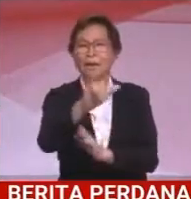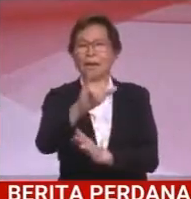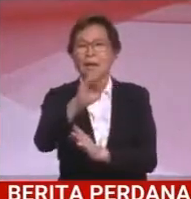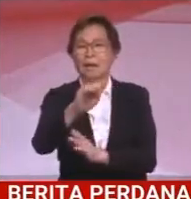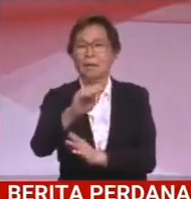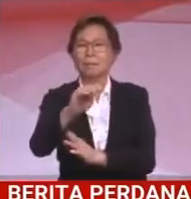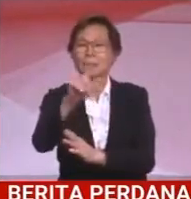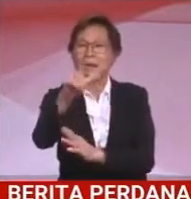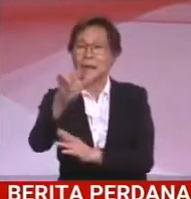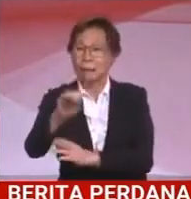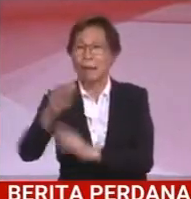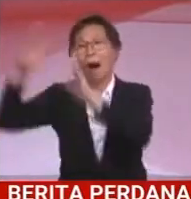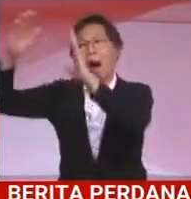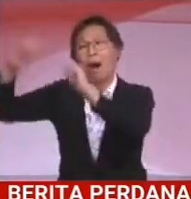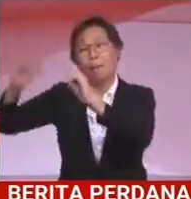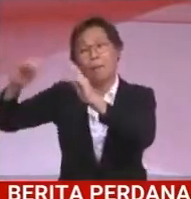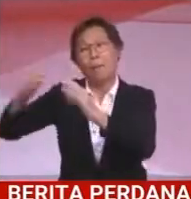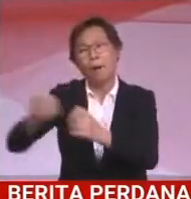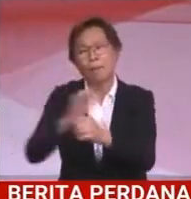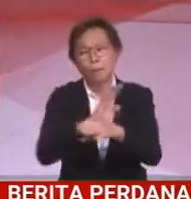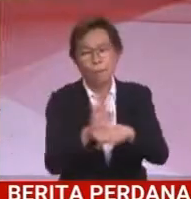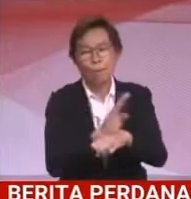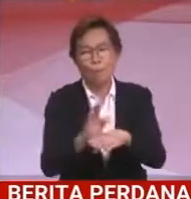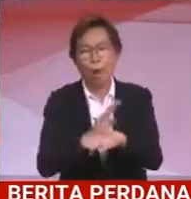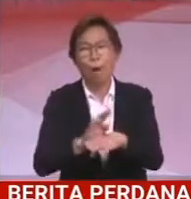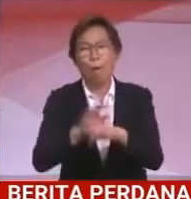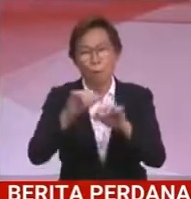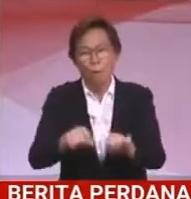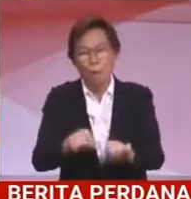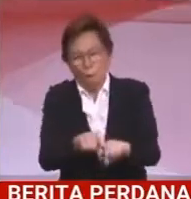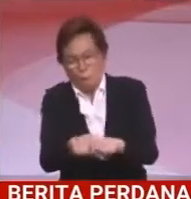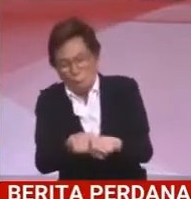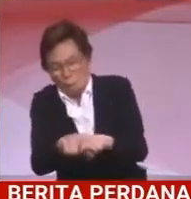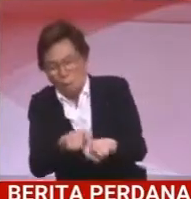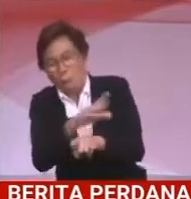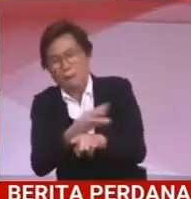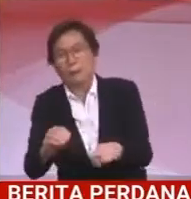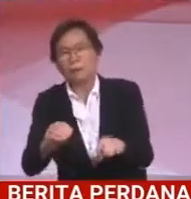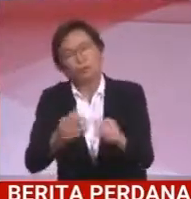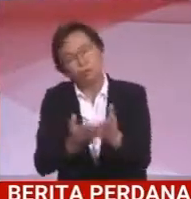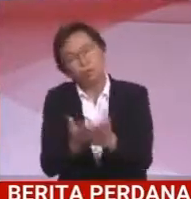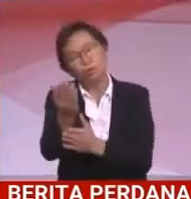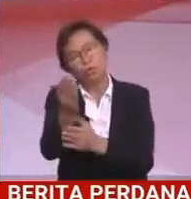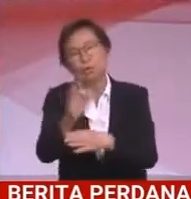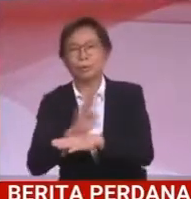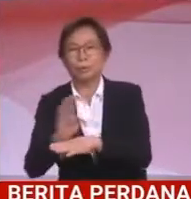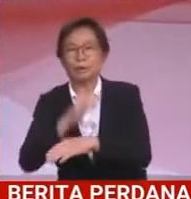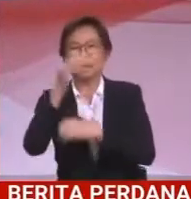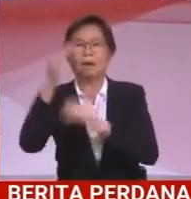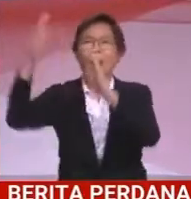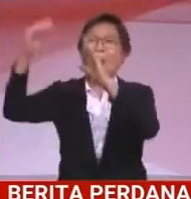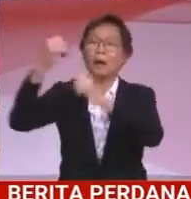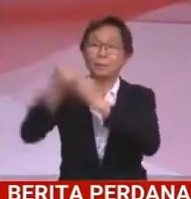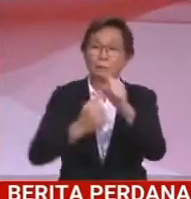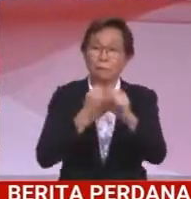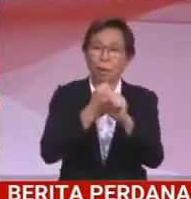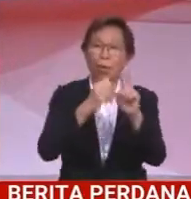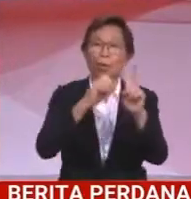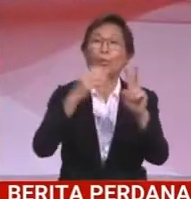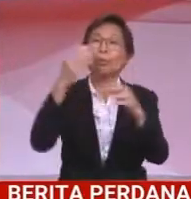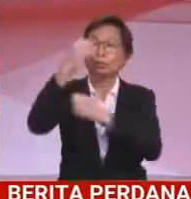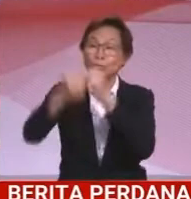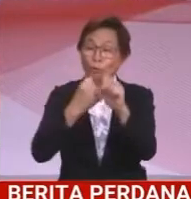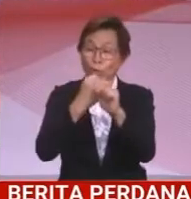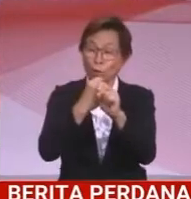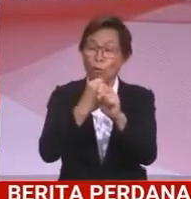Wong, harapannya adalah untuk melihat perniagaannya berdaya tahan dan terus beroperasi. Saya harap tahun baru yang